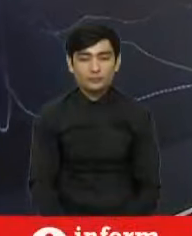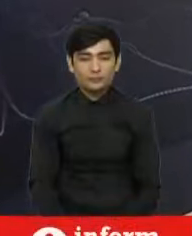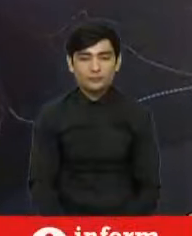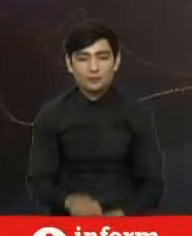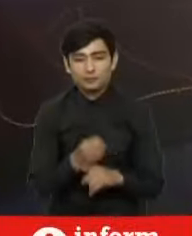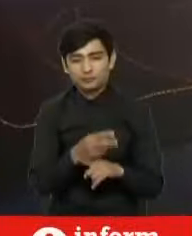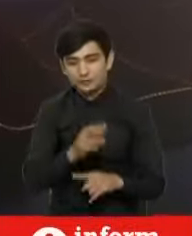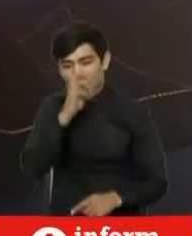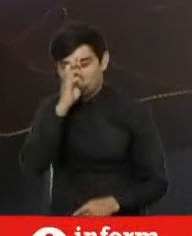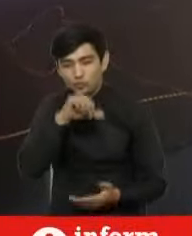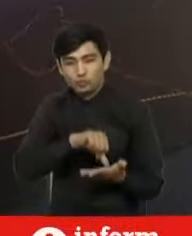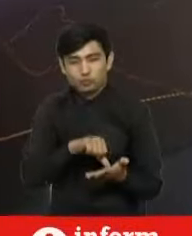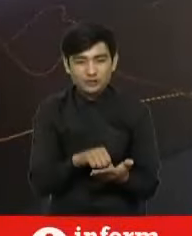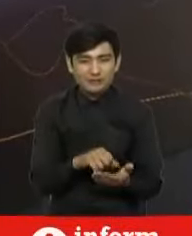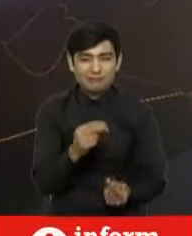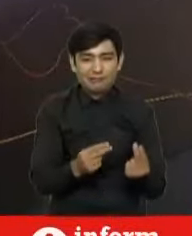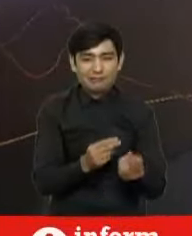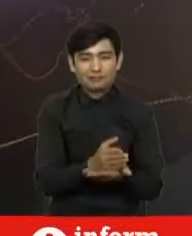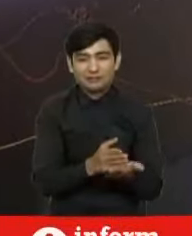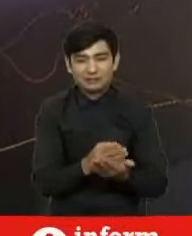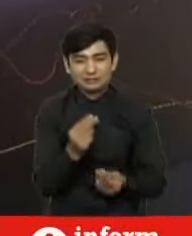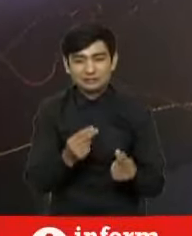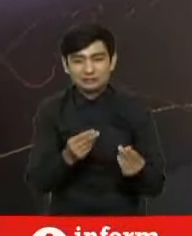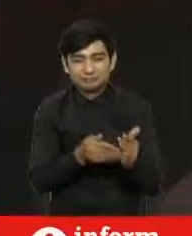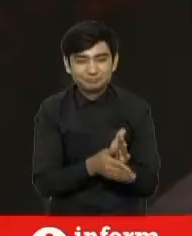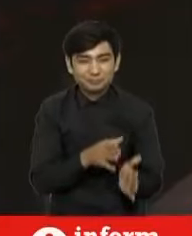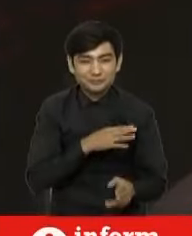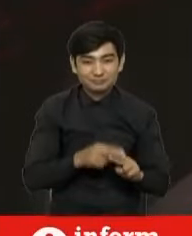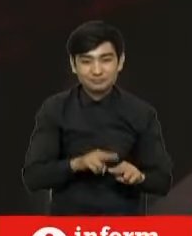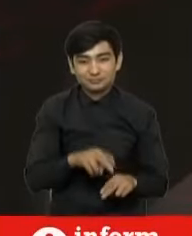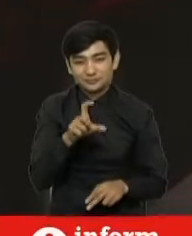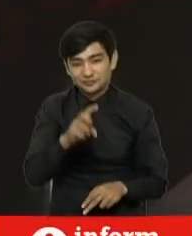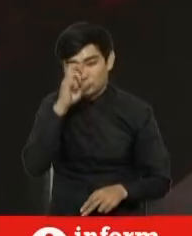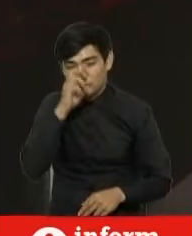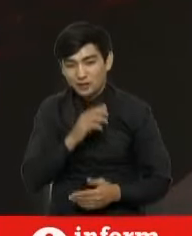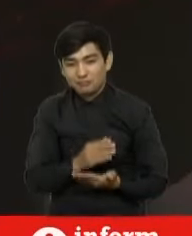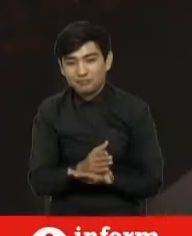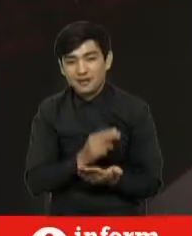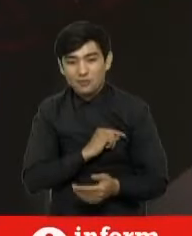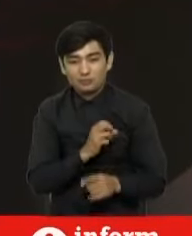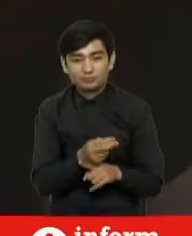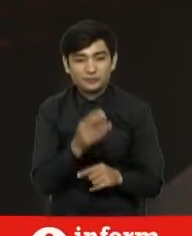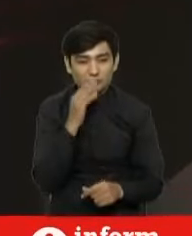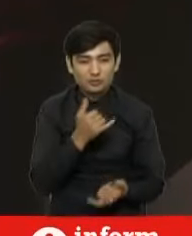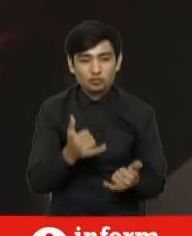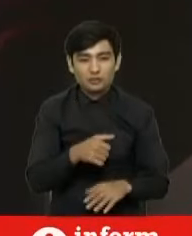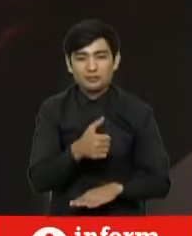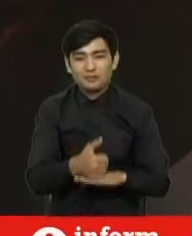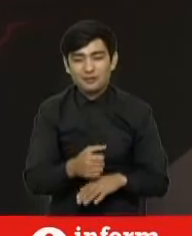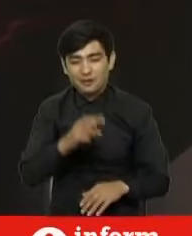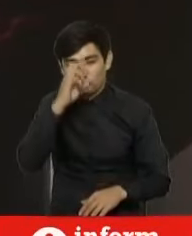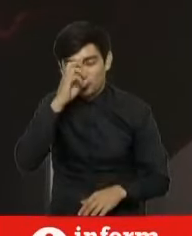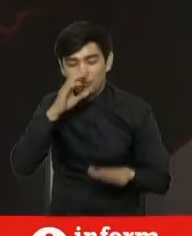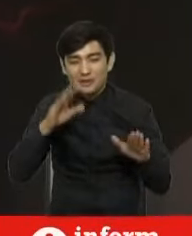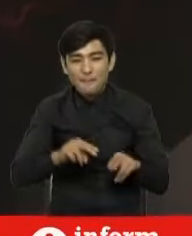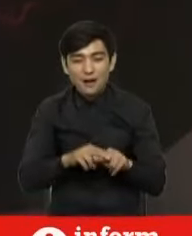Увольнять госслужащих за участие в азартных играх и ставках будут в Казахстане. Сегодня депутаты Мажилиса парламента одобрили во втором чтении законопроект